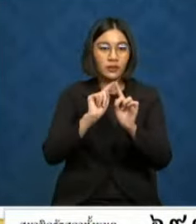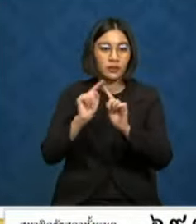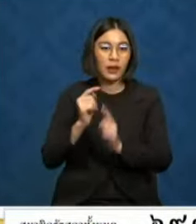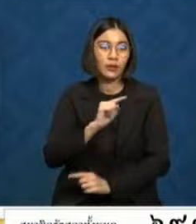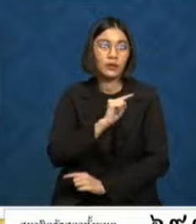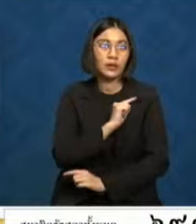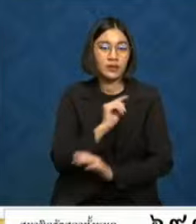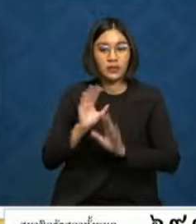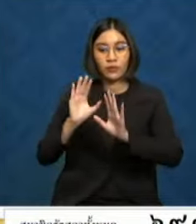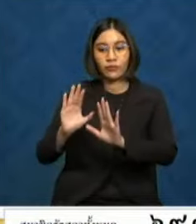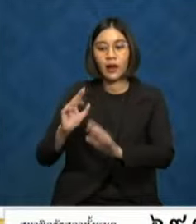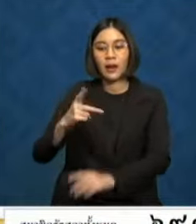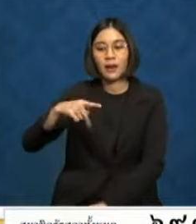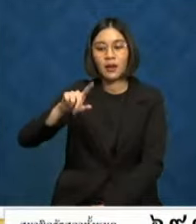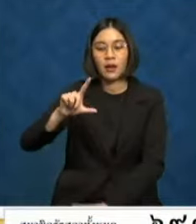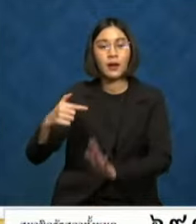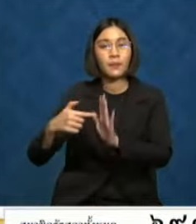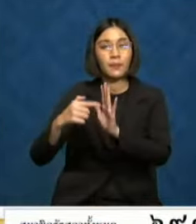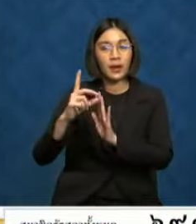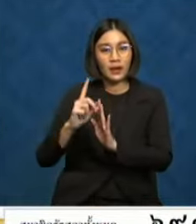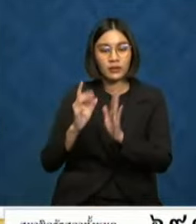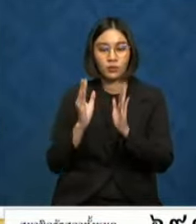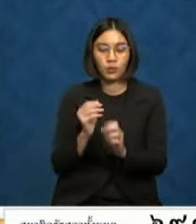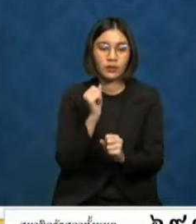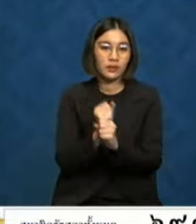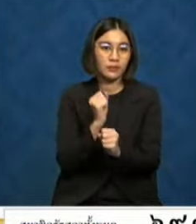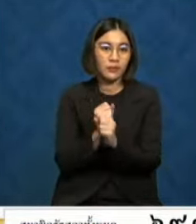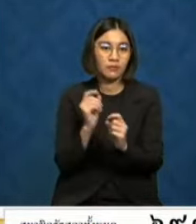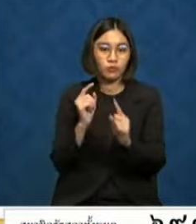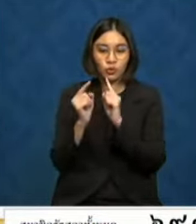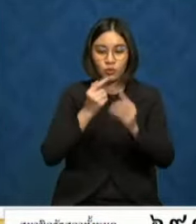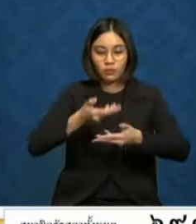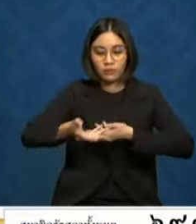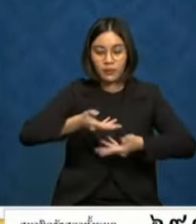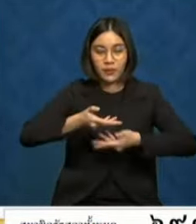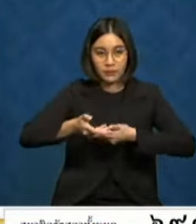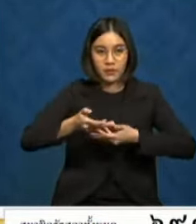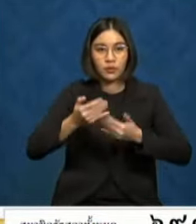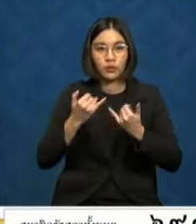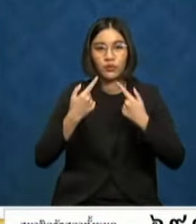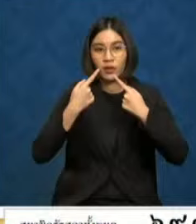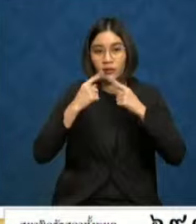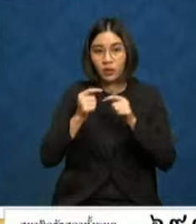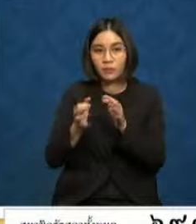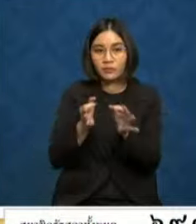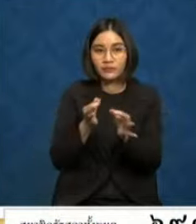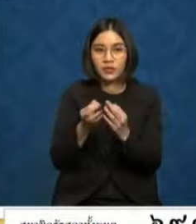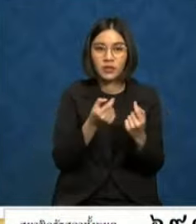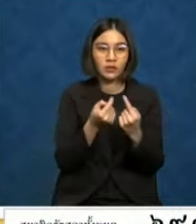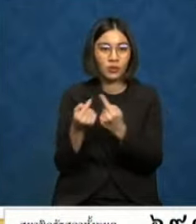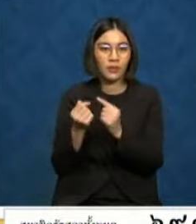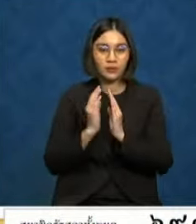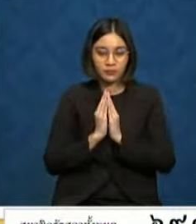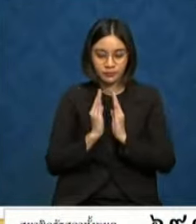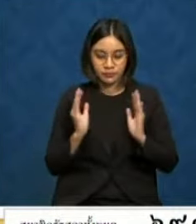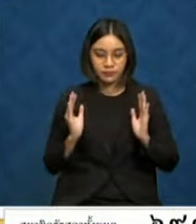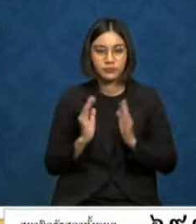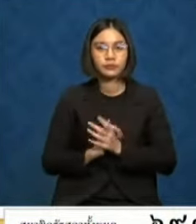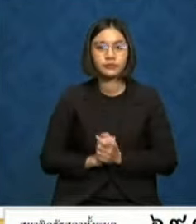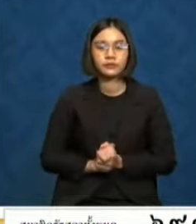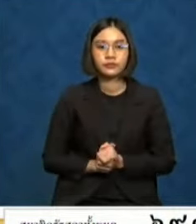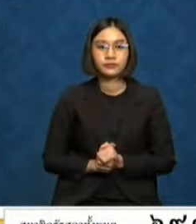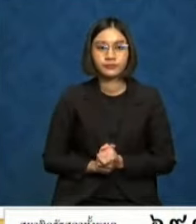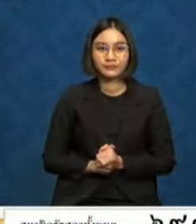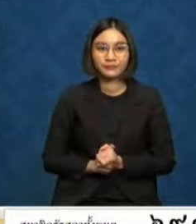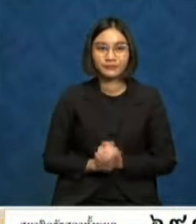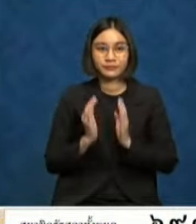ตให้ทางท่านปลัดแล้วก็ผู้ที่มีส่วนเกี่ยวข้องในการเจรจาเป็นผู้ชี้แจงต่อไปครับขอบคุณคร ับ ครับขอบคุณท่าน